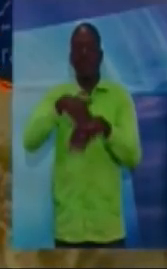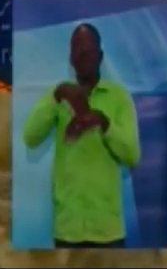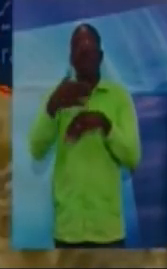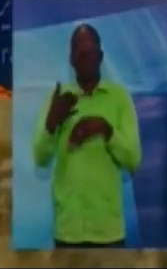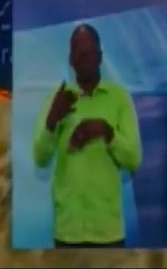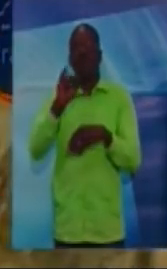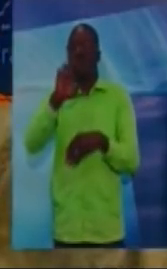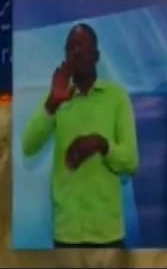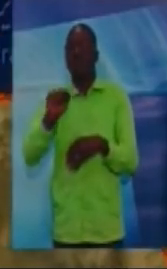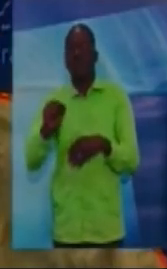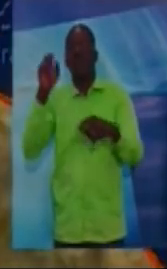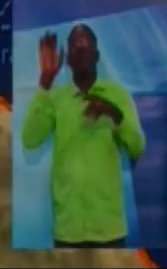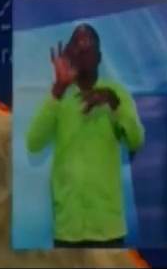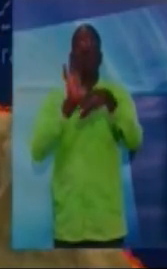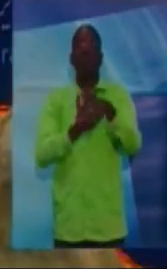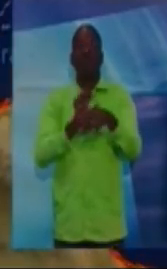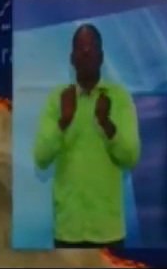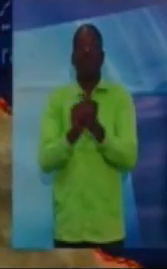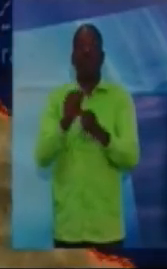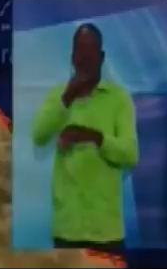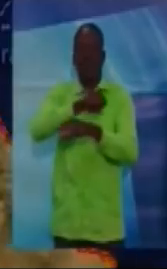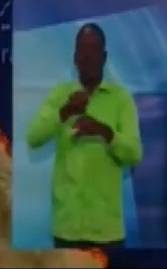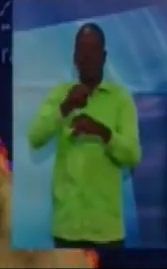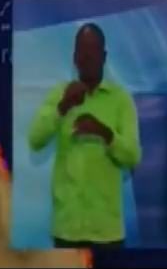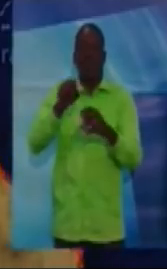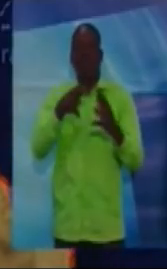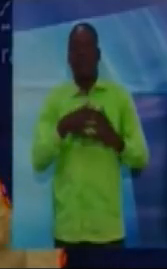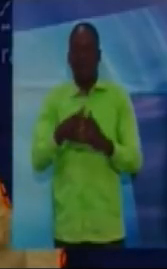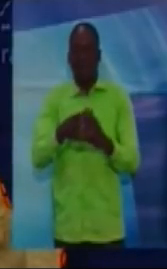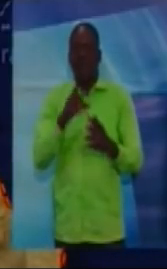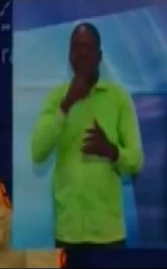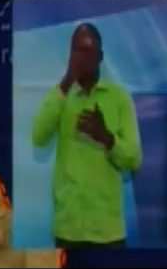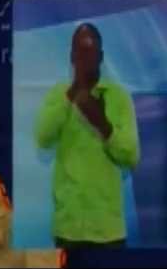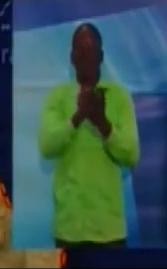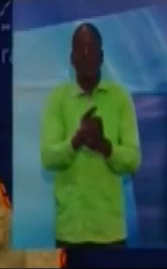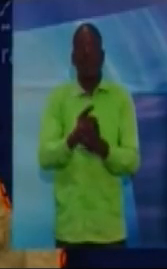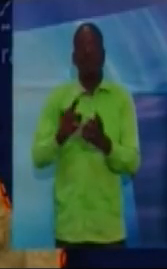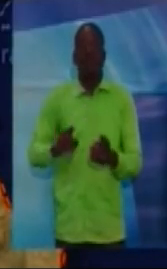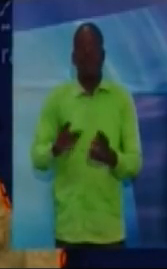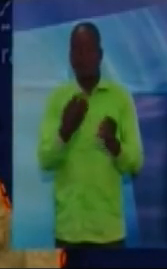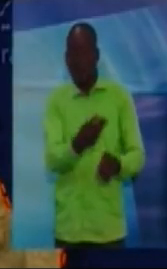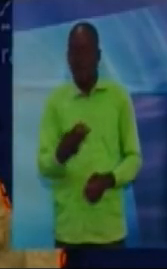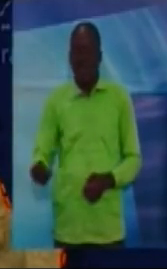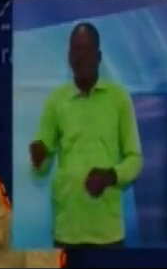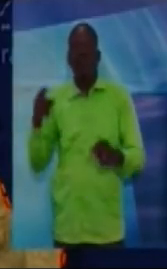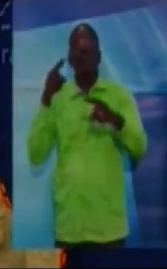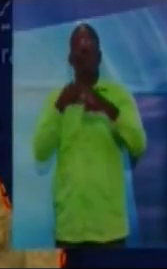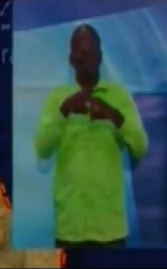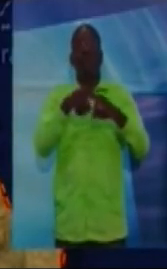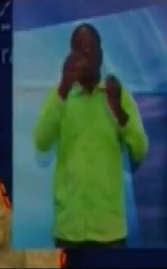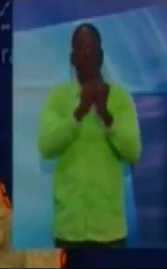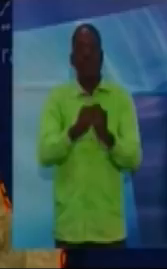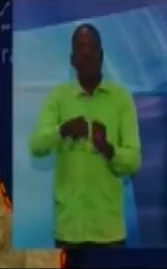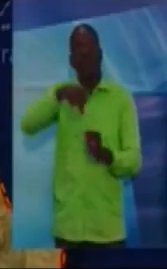aurait été touché au-dessus de ses eaux territoriales. Les États-Unis assurent de leur côté que l'appareil a été abattu alors qu'il se trouvait dans l'espace